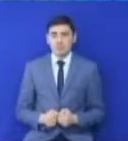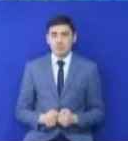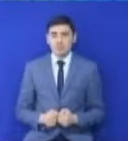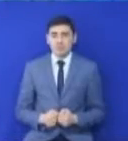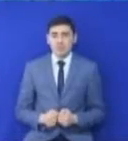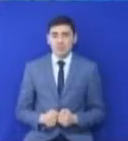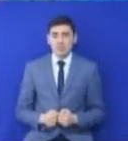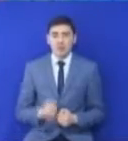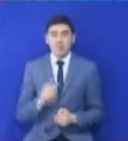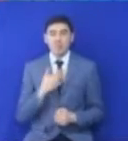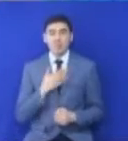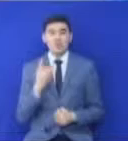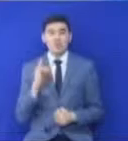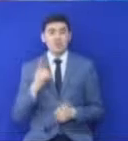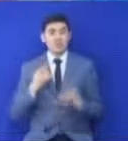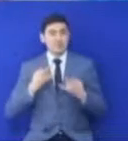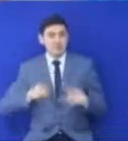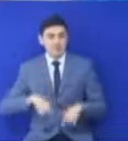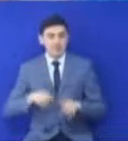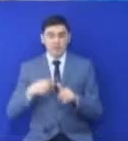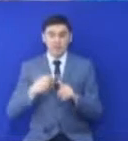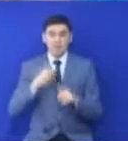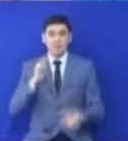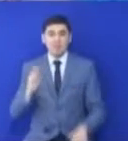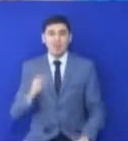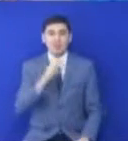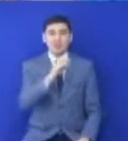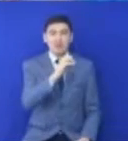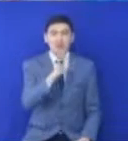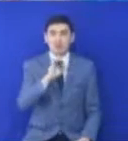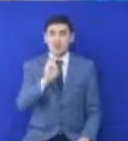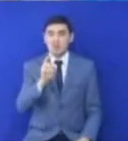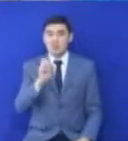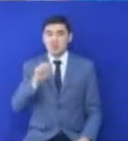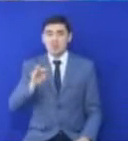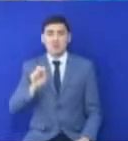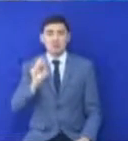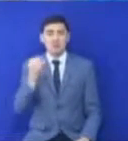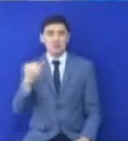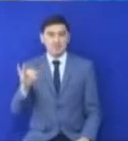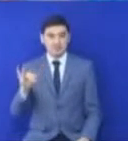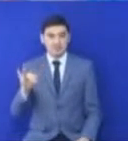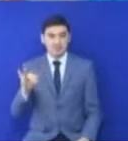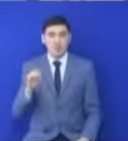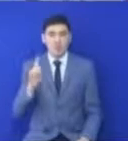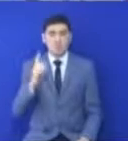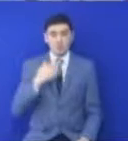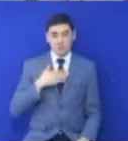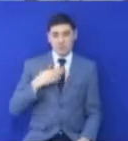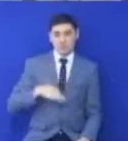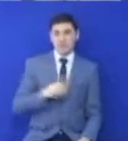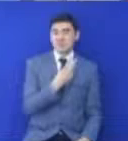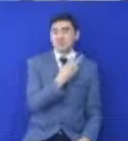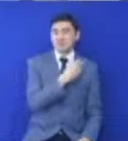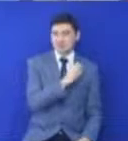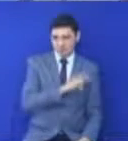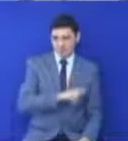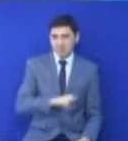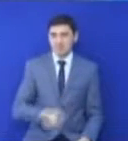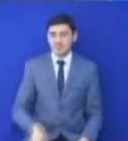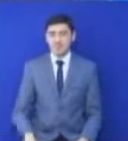Дүниеге сәбиім келді, атын есімін Еркемай қойдым. Өйткені екі ұлым бар, өзім қолдайым қазақша